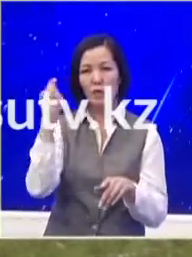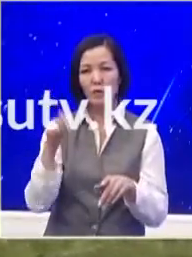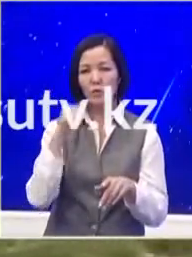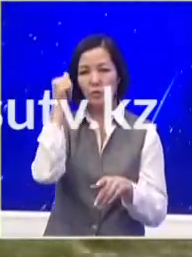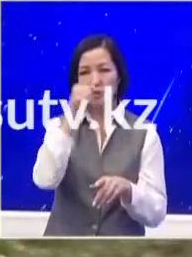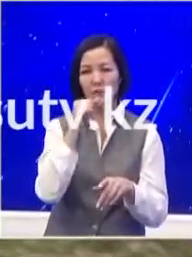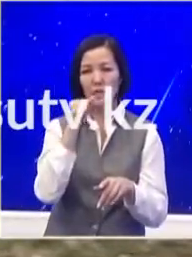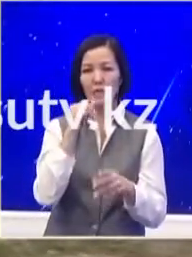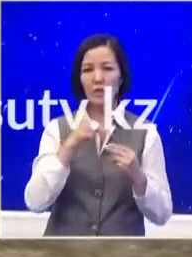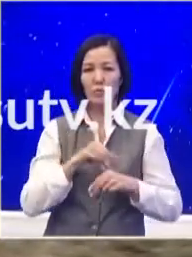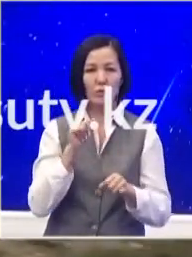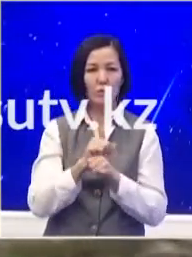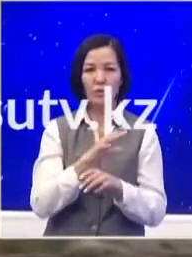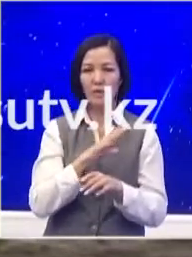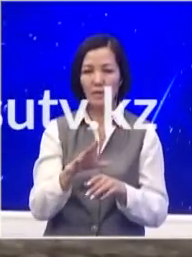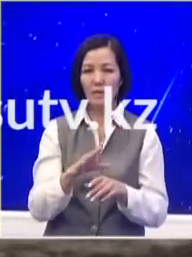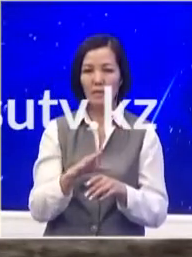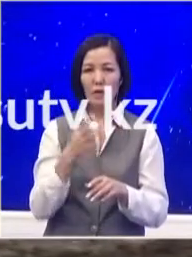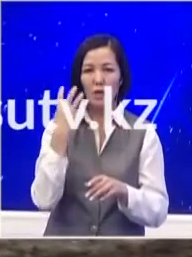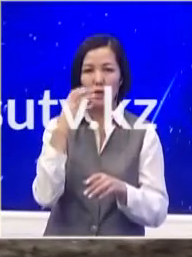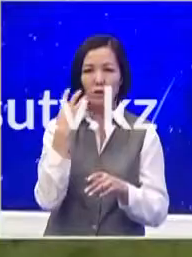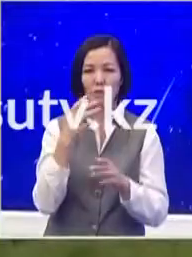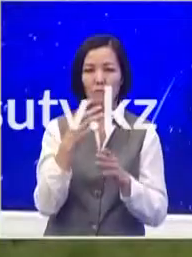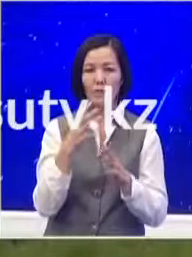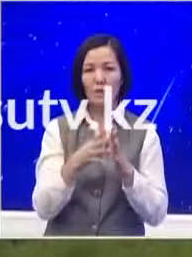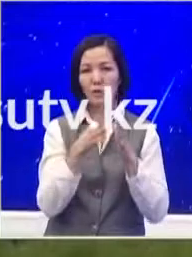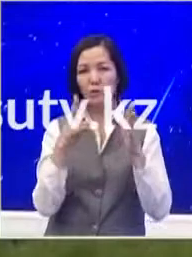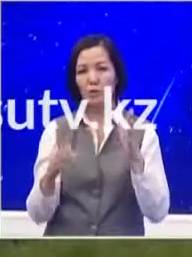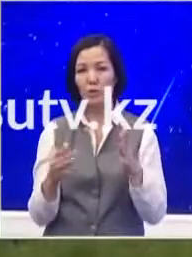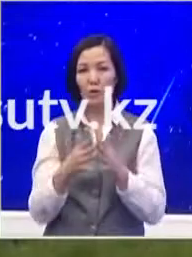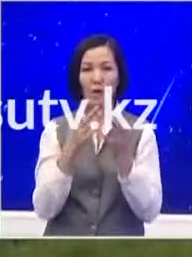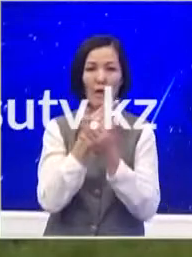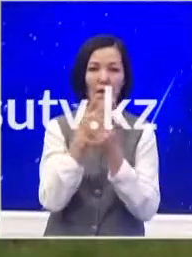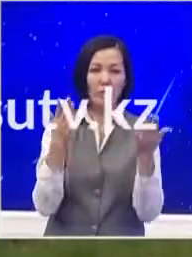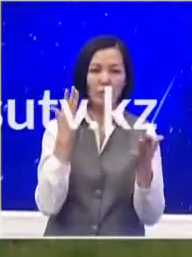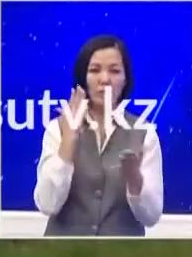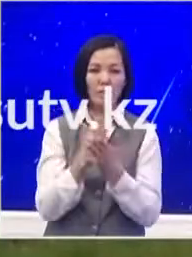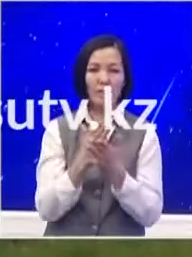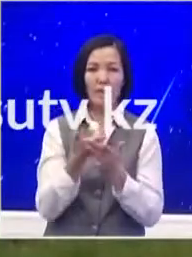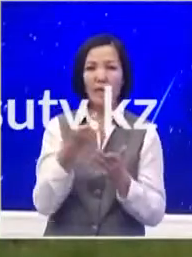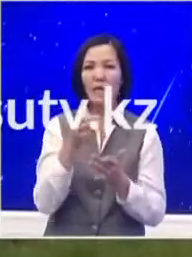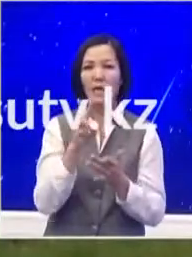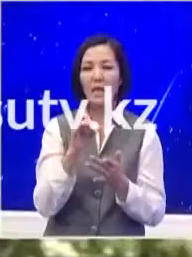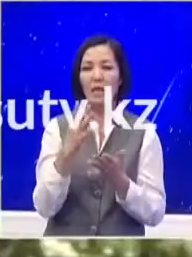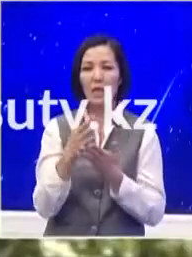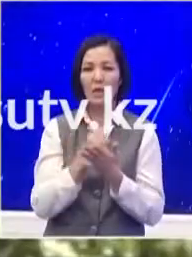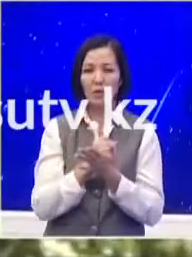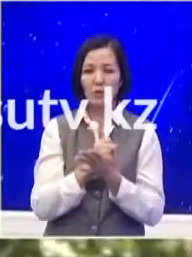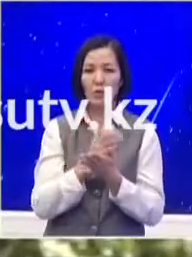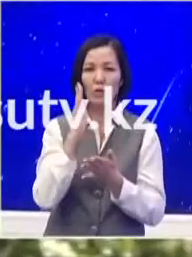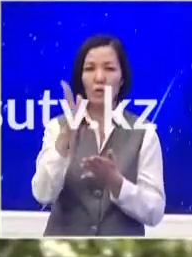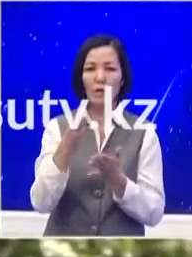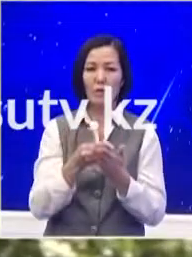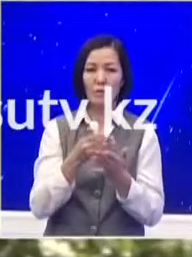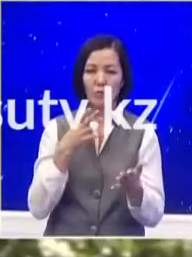тоқтатқан емес. Қазір мұнда жеміс-жидек дақылдары мен жүзімнің бай коллекциясы жинақталған. Гендік ресурсы стратегиялық